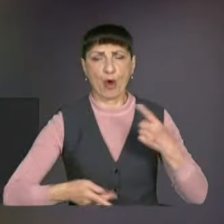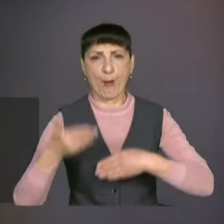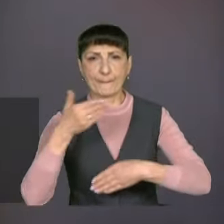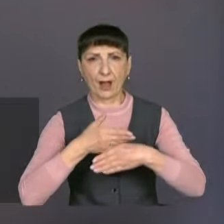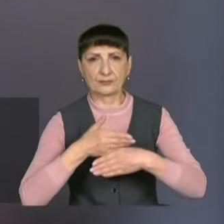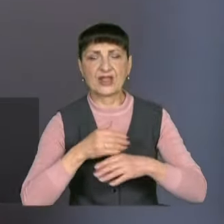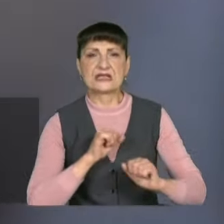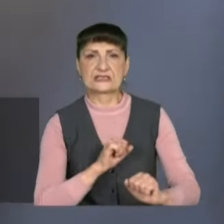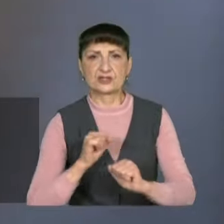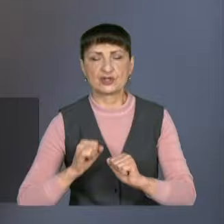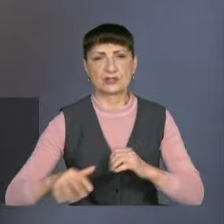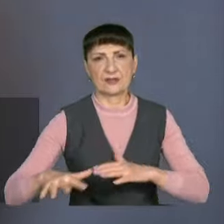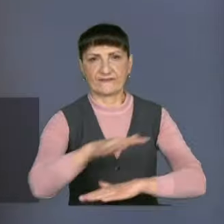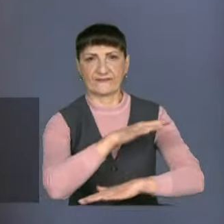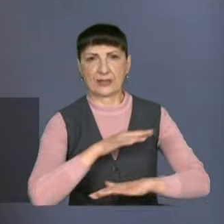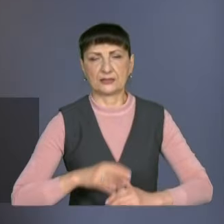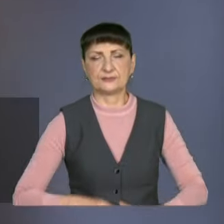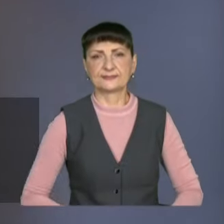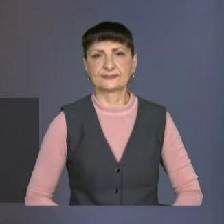укрепляют защитные валы.